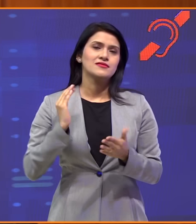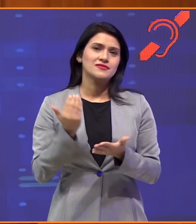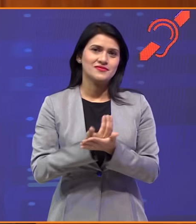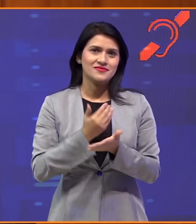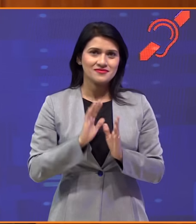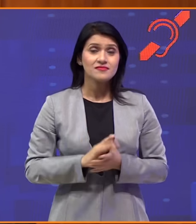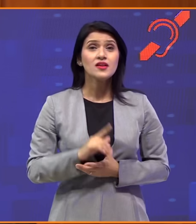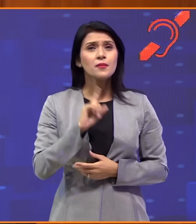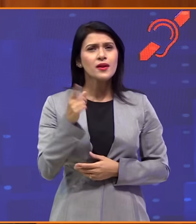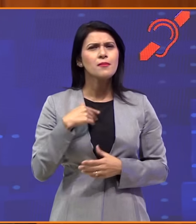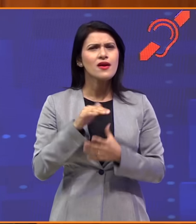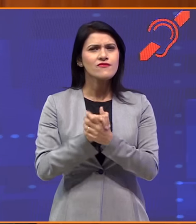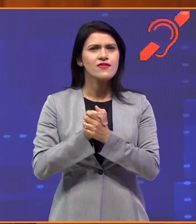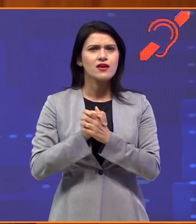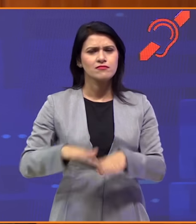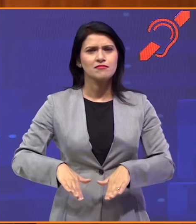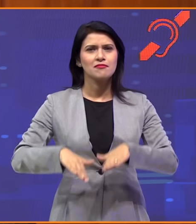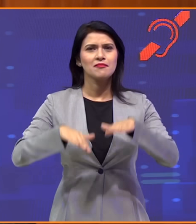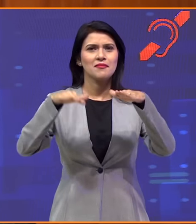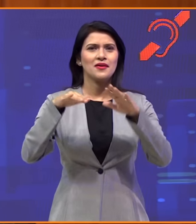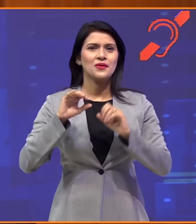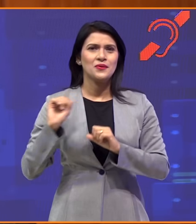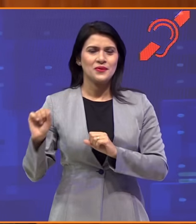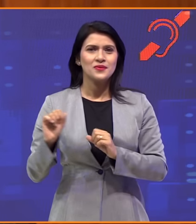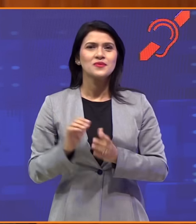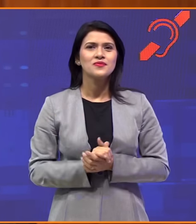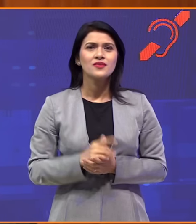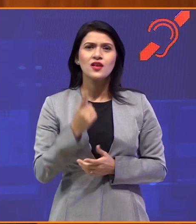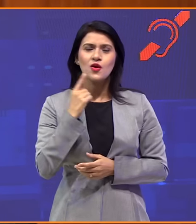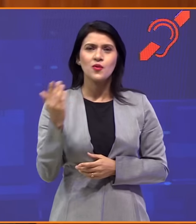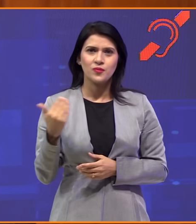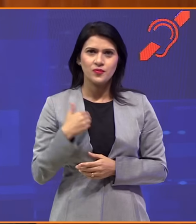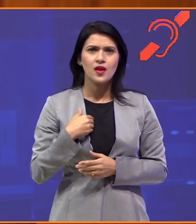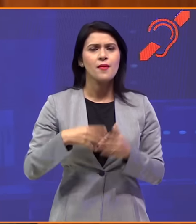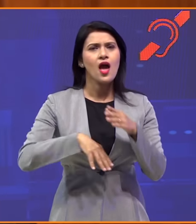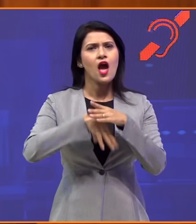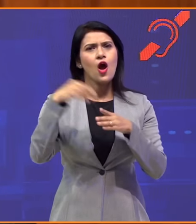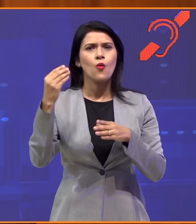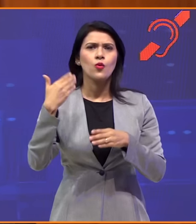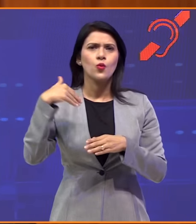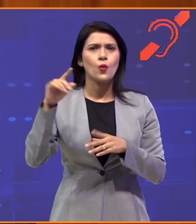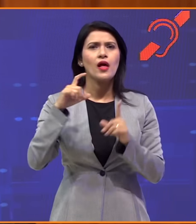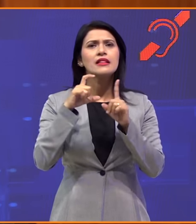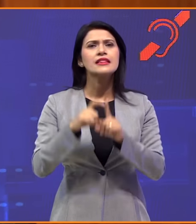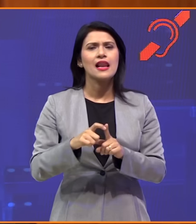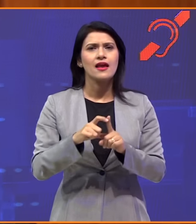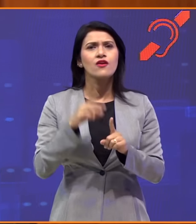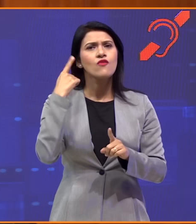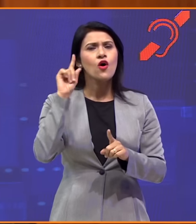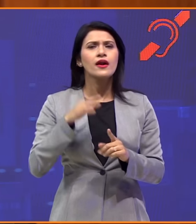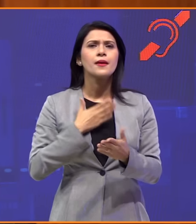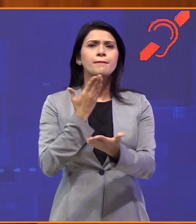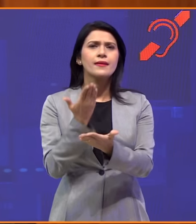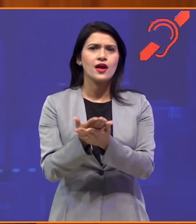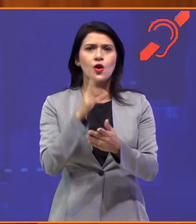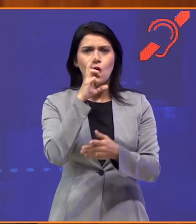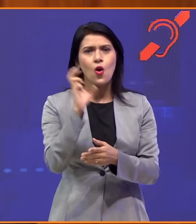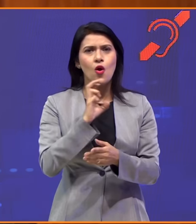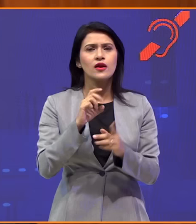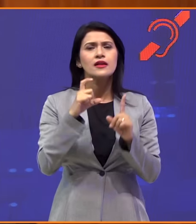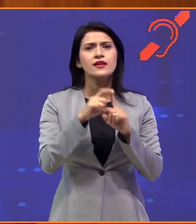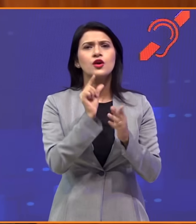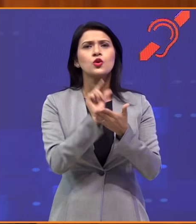मेरा दोस्त था बचपन का तो वह उसने कहा कि यार मैं जा रहा हूं दिल्ली यूनिवर्सिटी मैं वहां एडमिशन लूंगा मेरा भाई